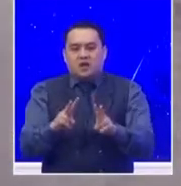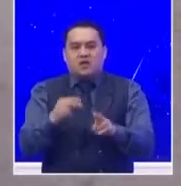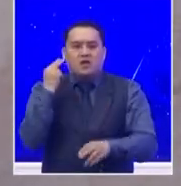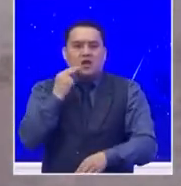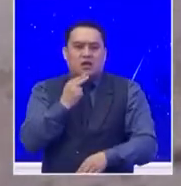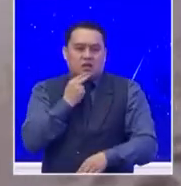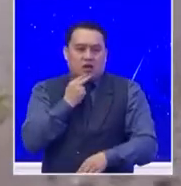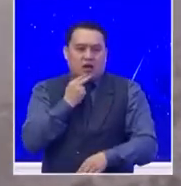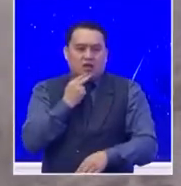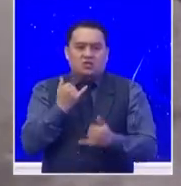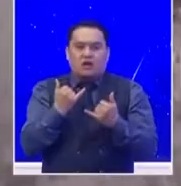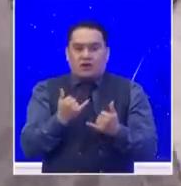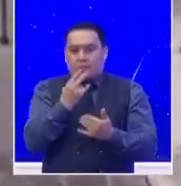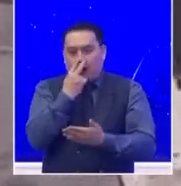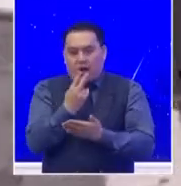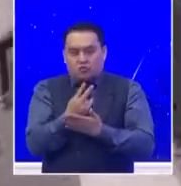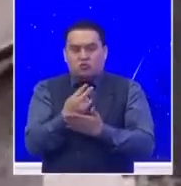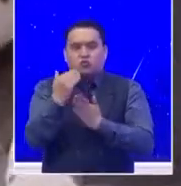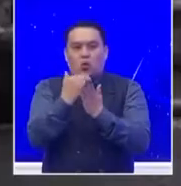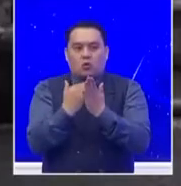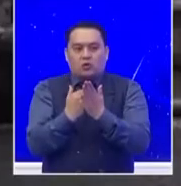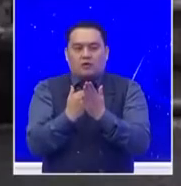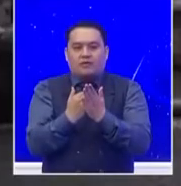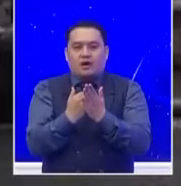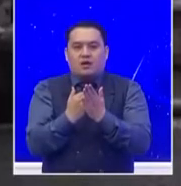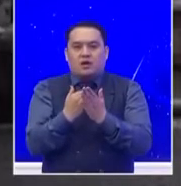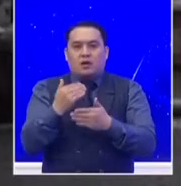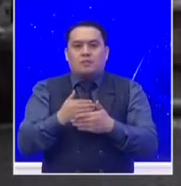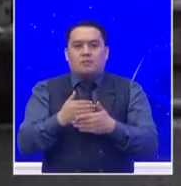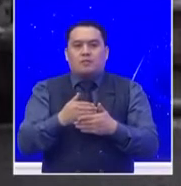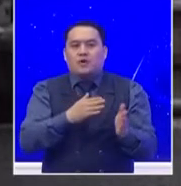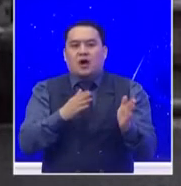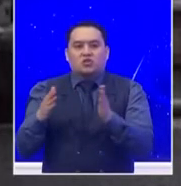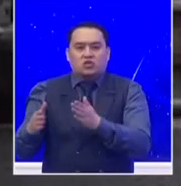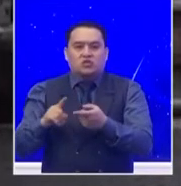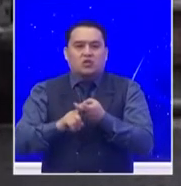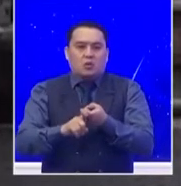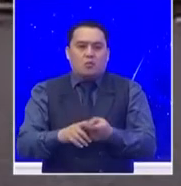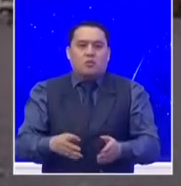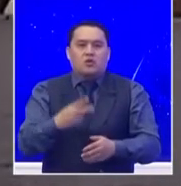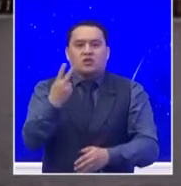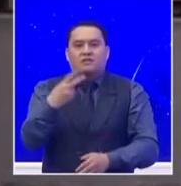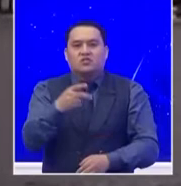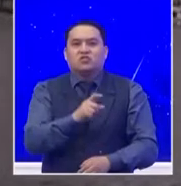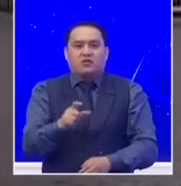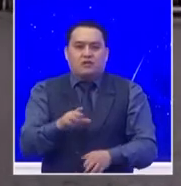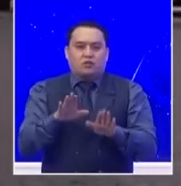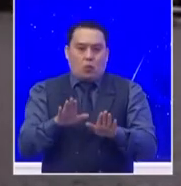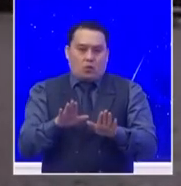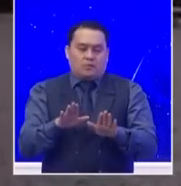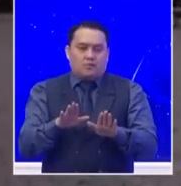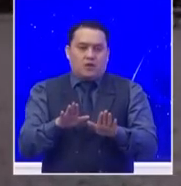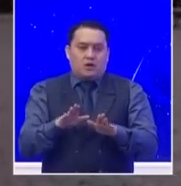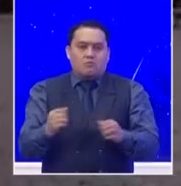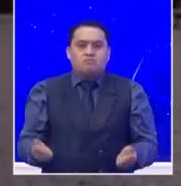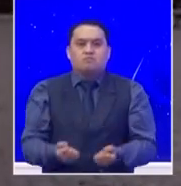пик эпидемии, как свидетельствует статистика, уже пройден. За истекшие сутки заразились чуть больше 20 человек. В рамках поддержки